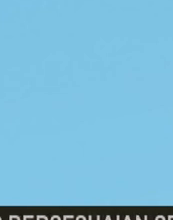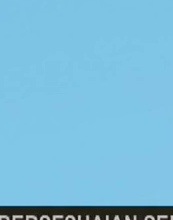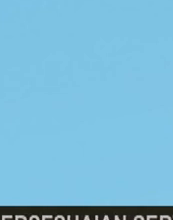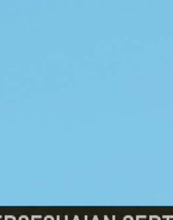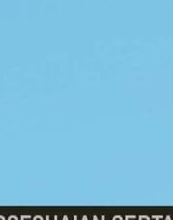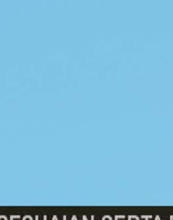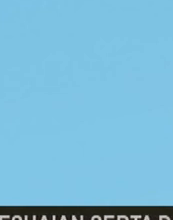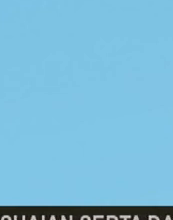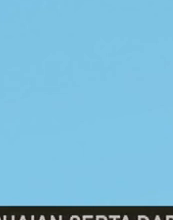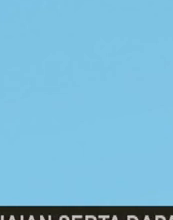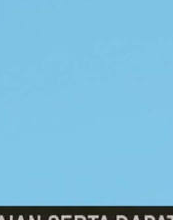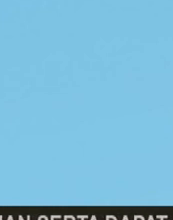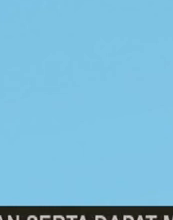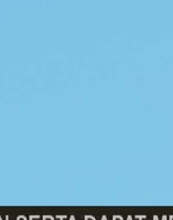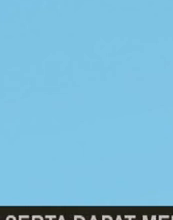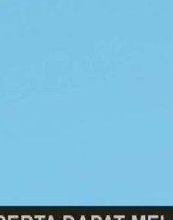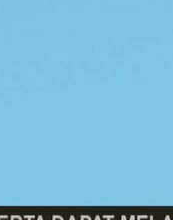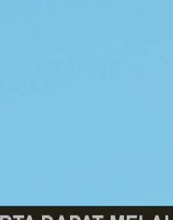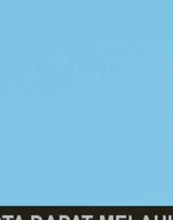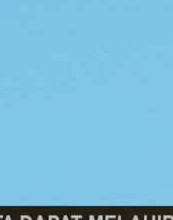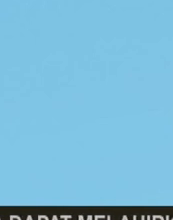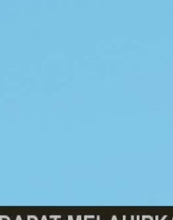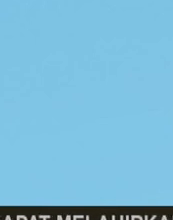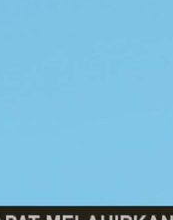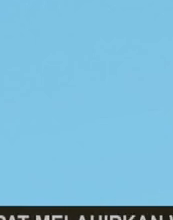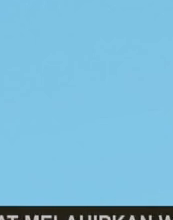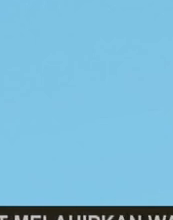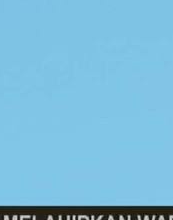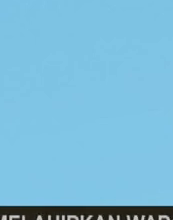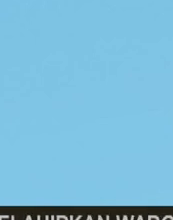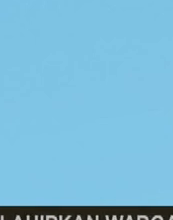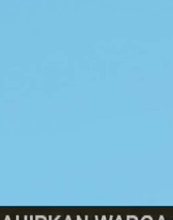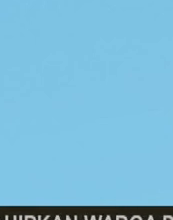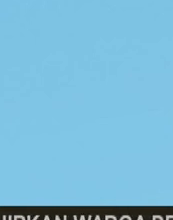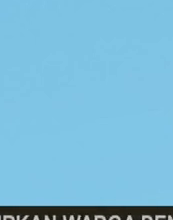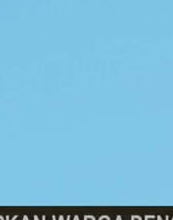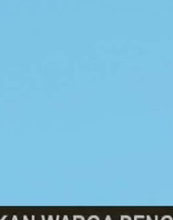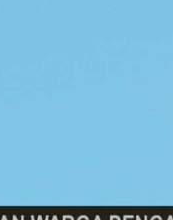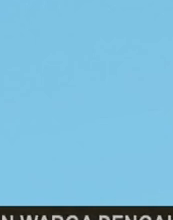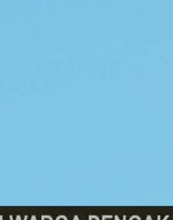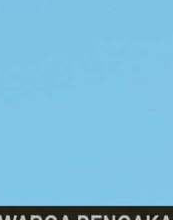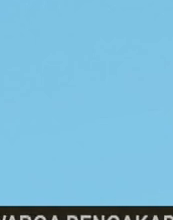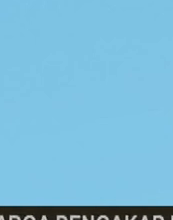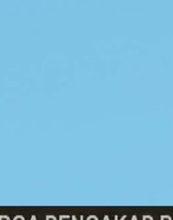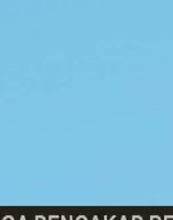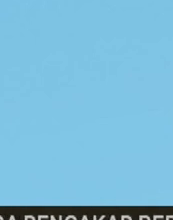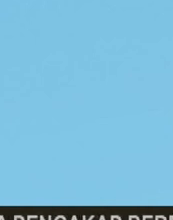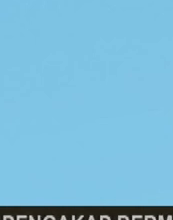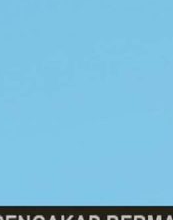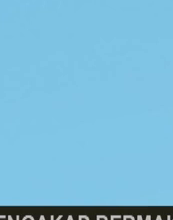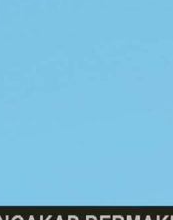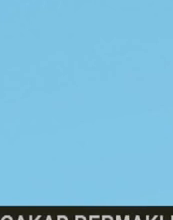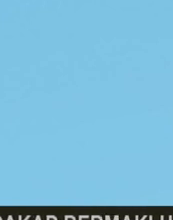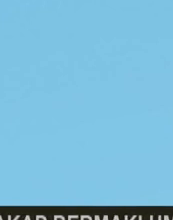kebakaran rumah dengan kerugian sebanyak 468910 Ringgit dicatatkan act dari